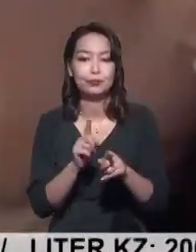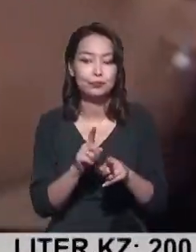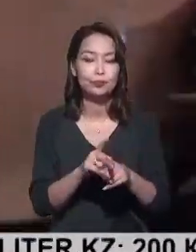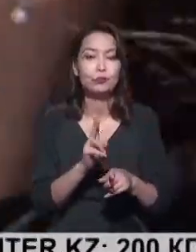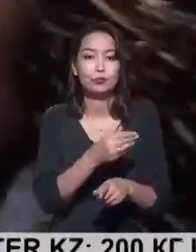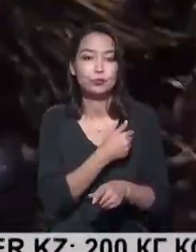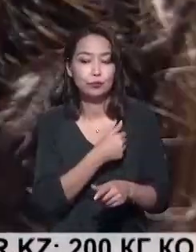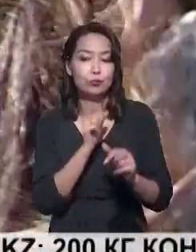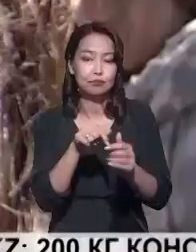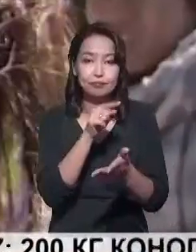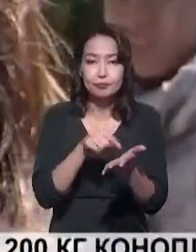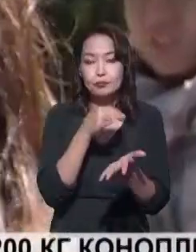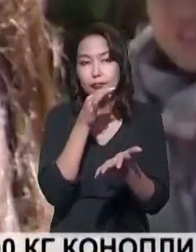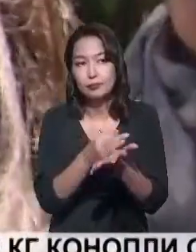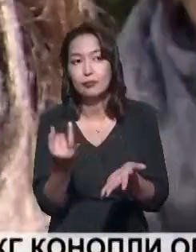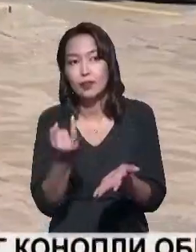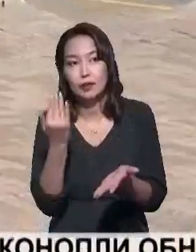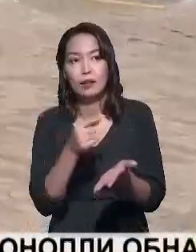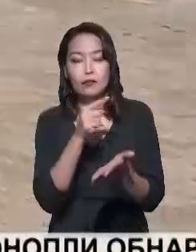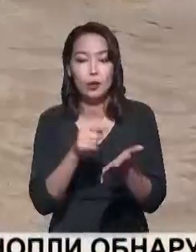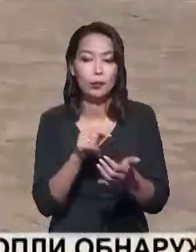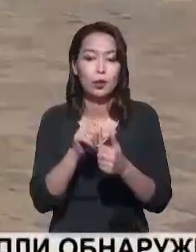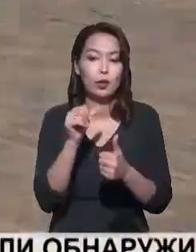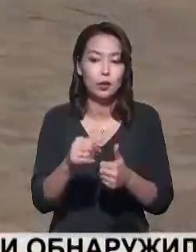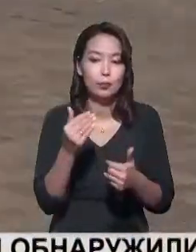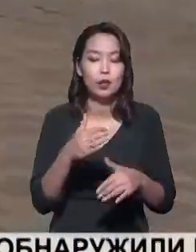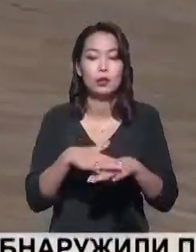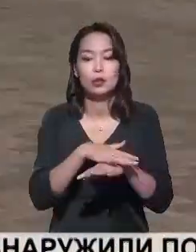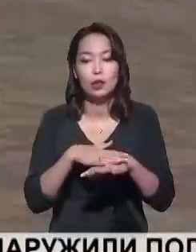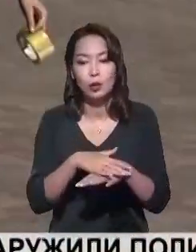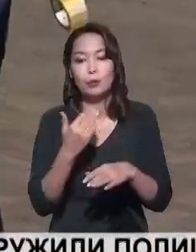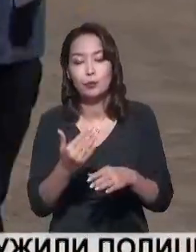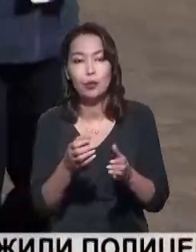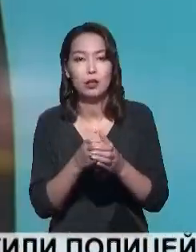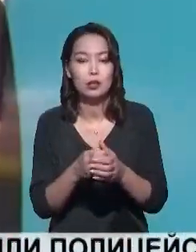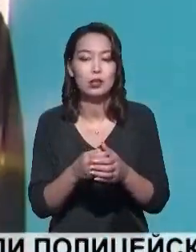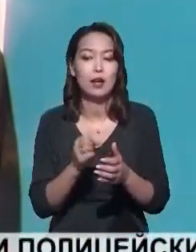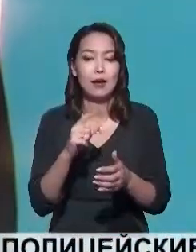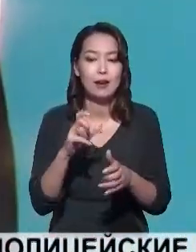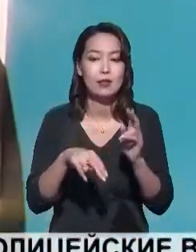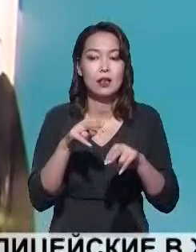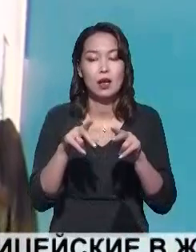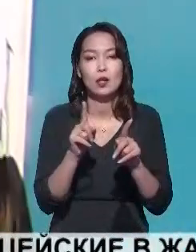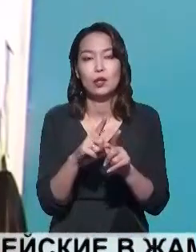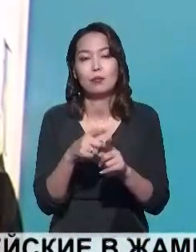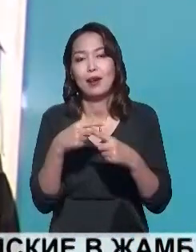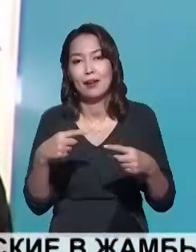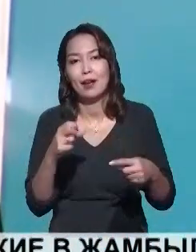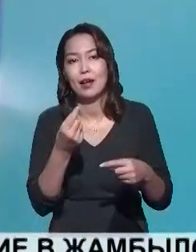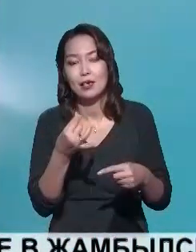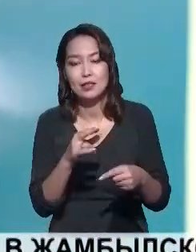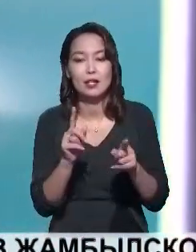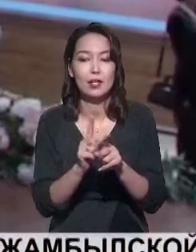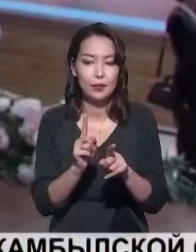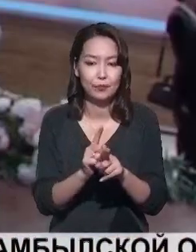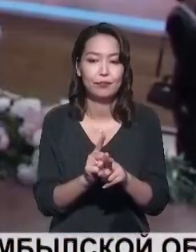желающий сможет задать интересующие их вопросы. Кроме того, наряду со встречами Народный штаб за строительство АЭС запустил различные акции, такие как «От двери